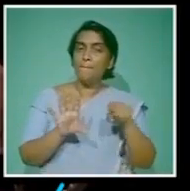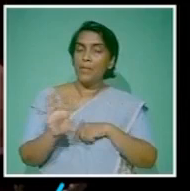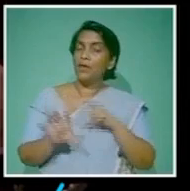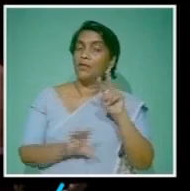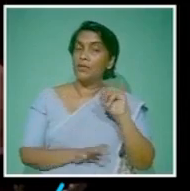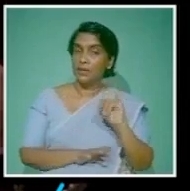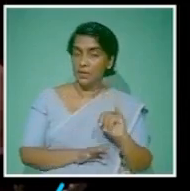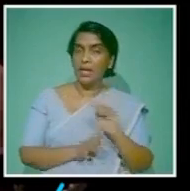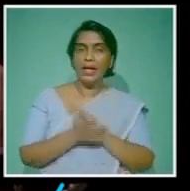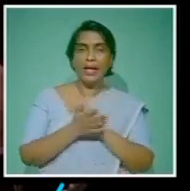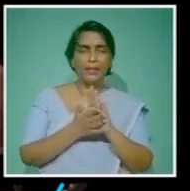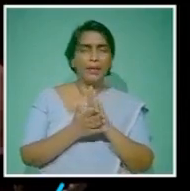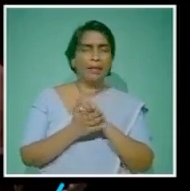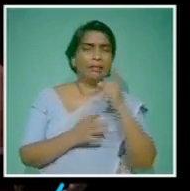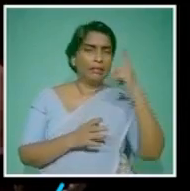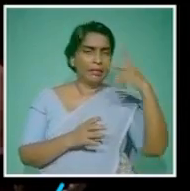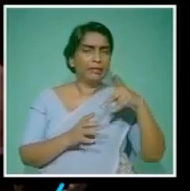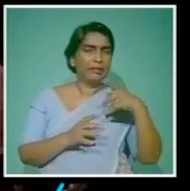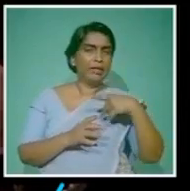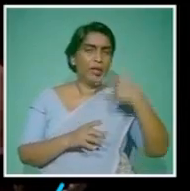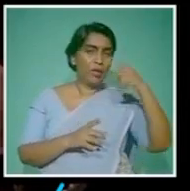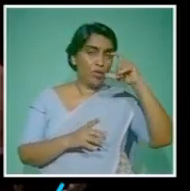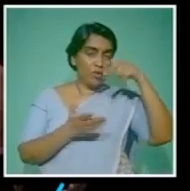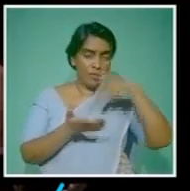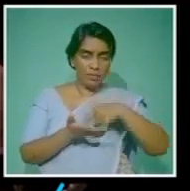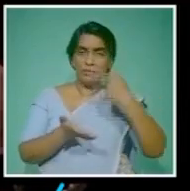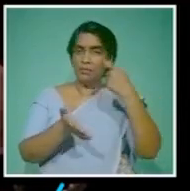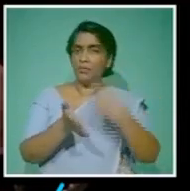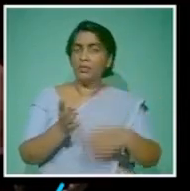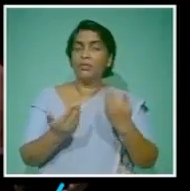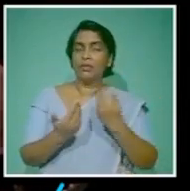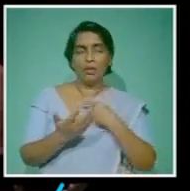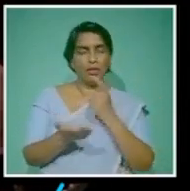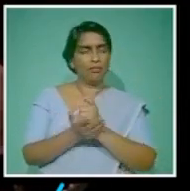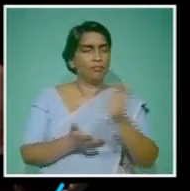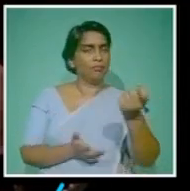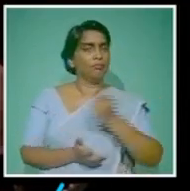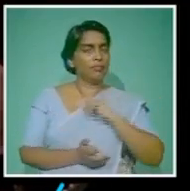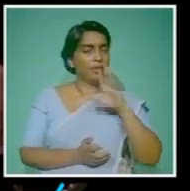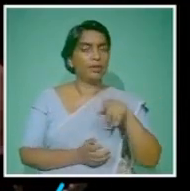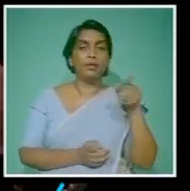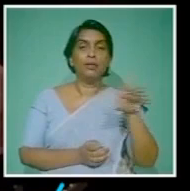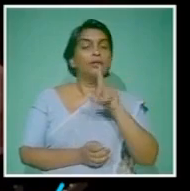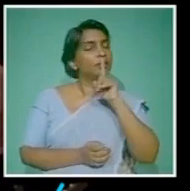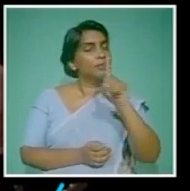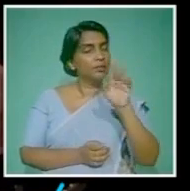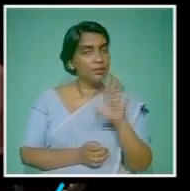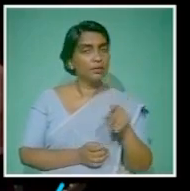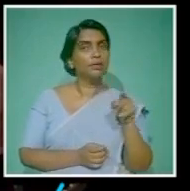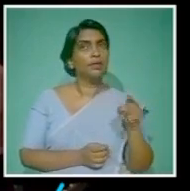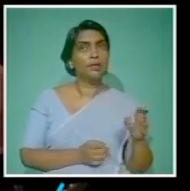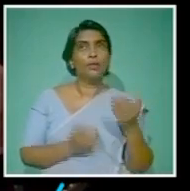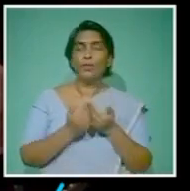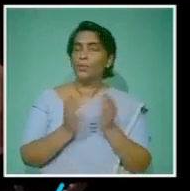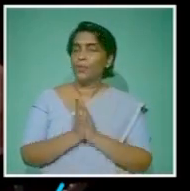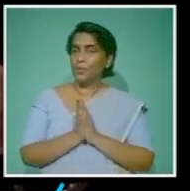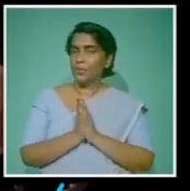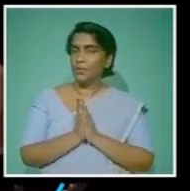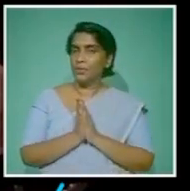වන දින හේමන්ත රණසිංහ නියෝජ්‍ය සාමාන්‍ය අධිකාරියේ කොරම නගරයේ යන අත්සන් සහිතව මා වෙත ලිපියක් එවා තිබුව අතර එයින් සඳහන් කර තිබුණේ මා විසින්